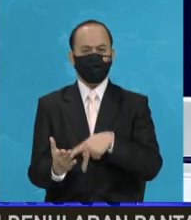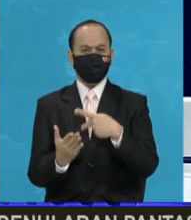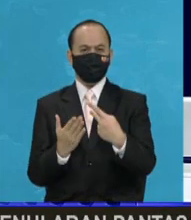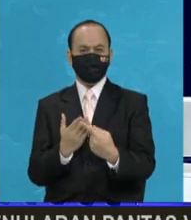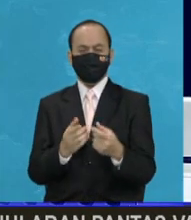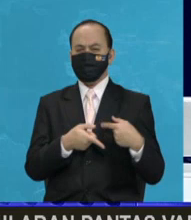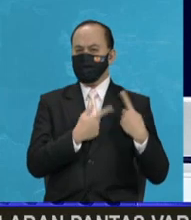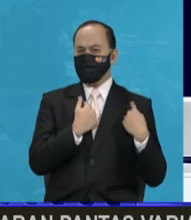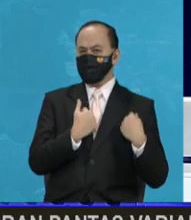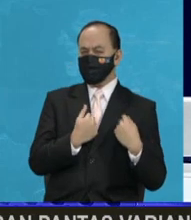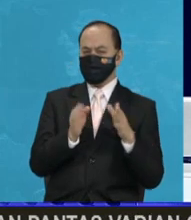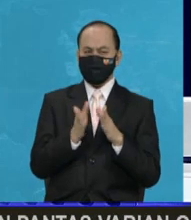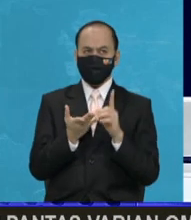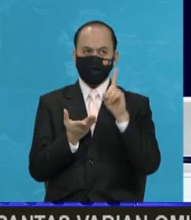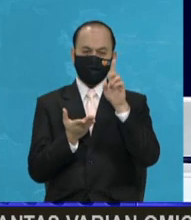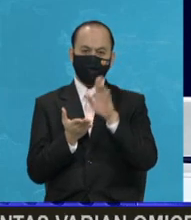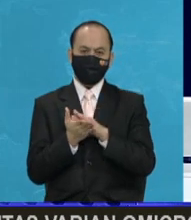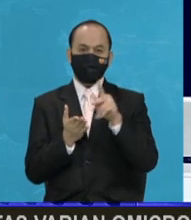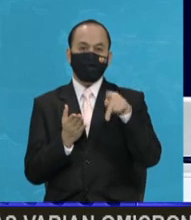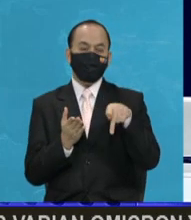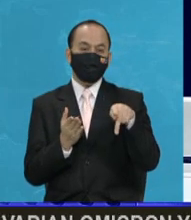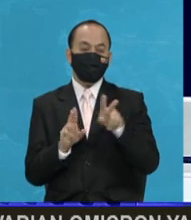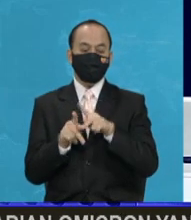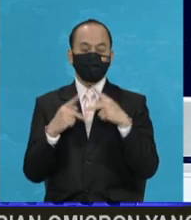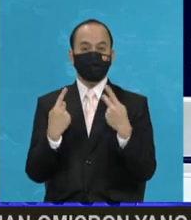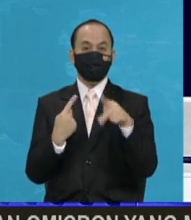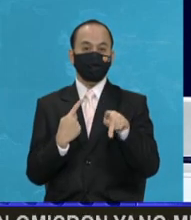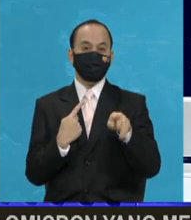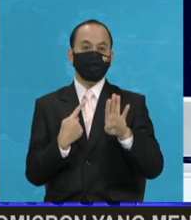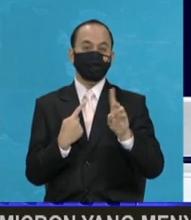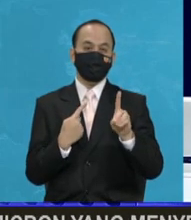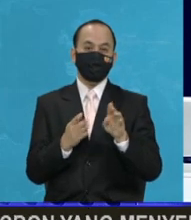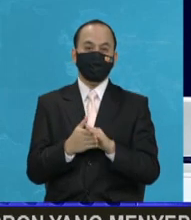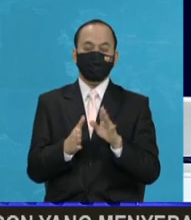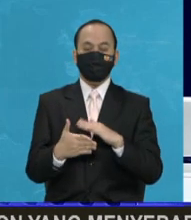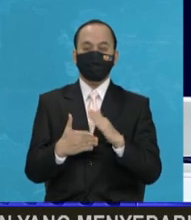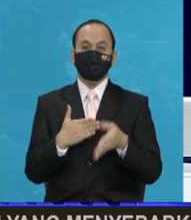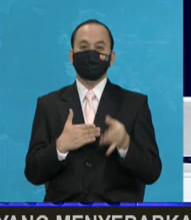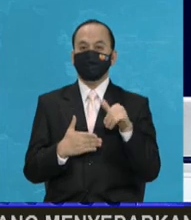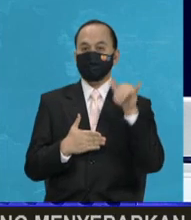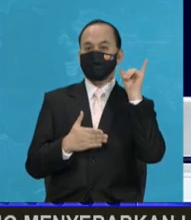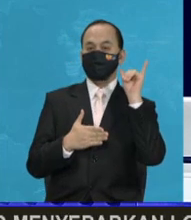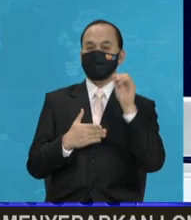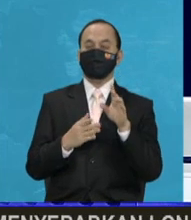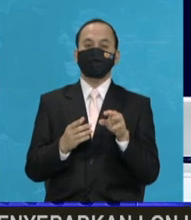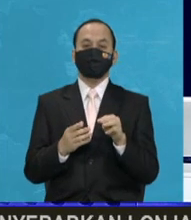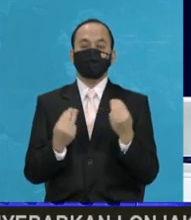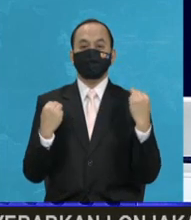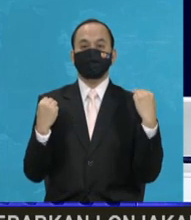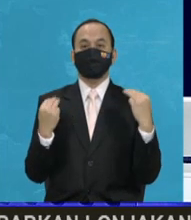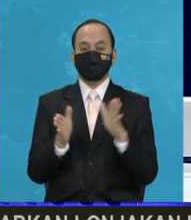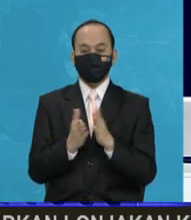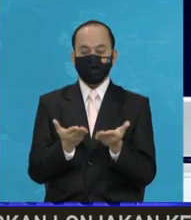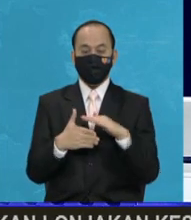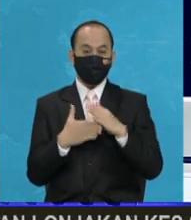pencinta kalam Allah persatuan Pandu puteri Brunei Darussalam berakhir semalam secara Maya dengan majelis khatam al-qur'an